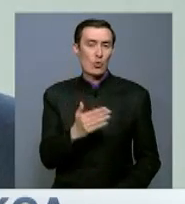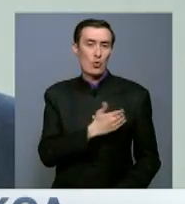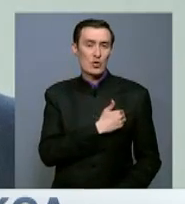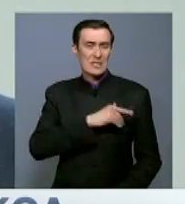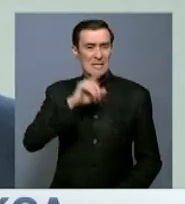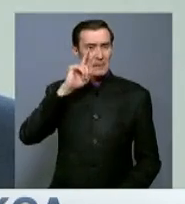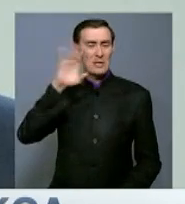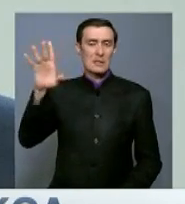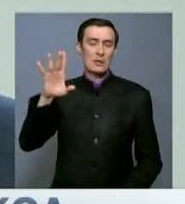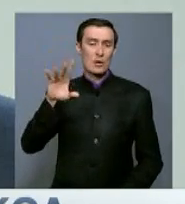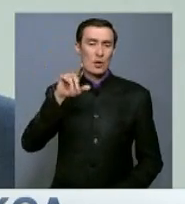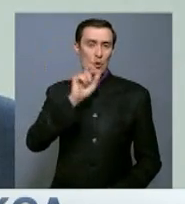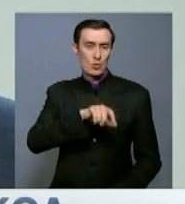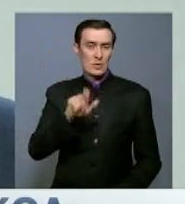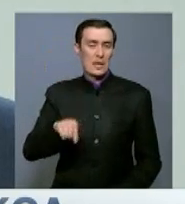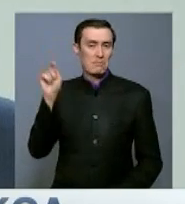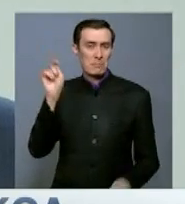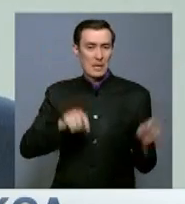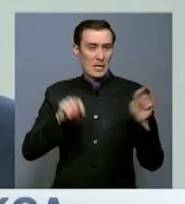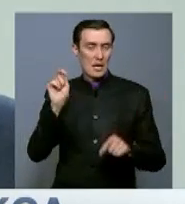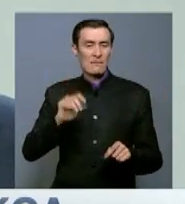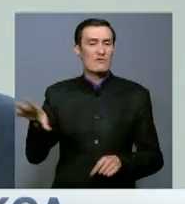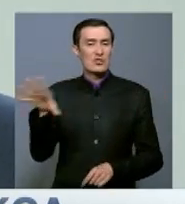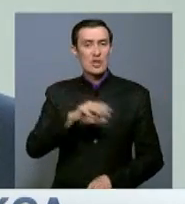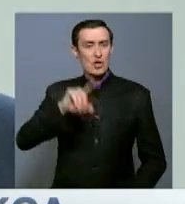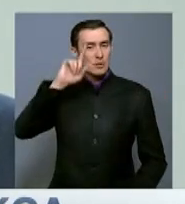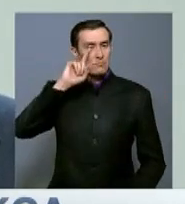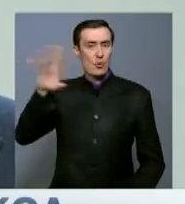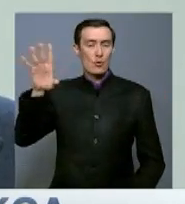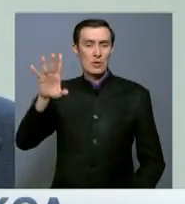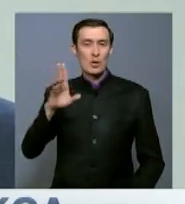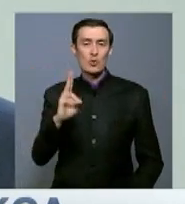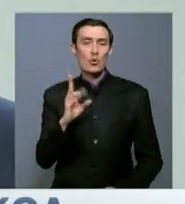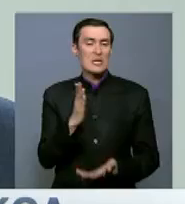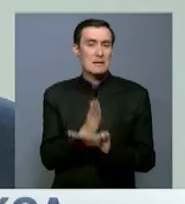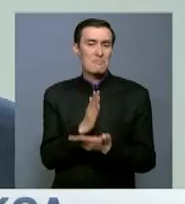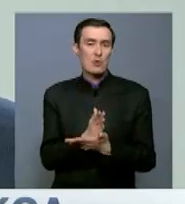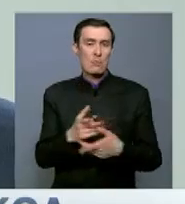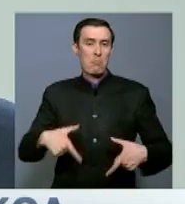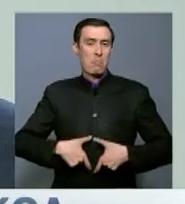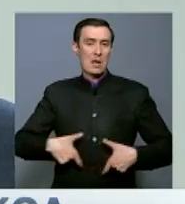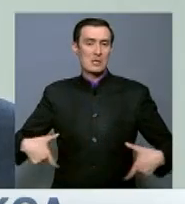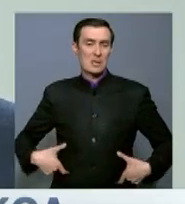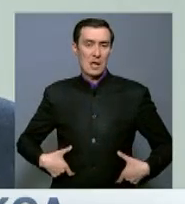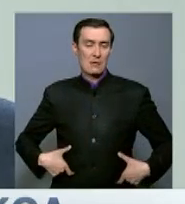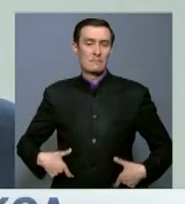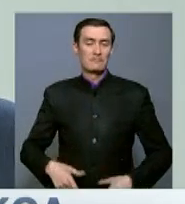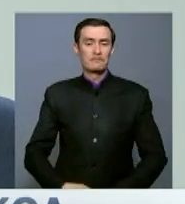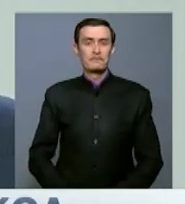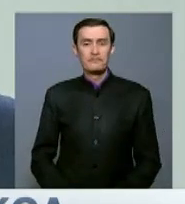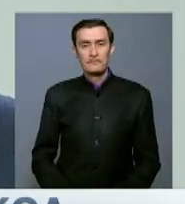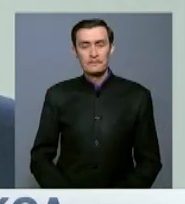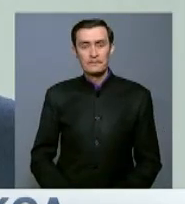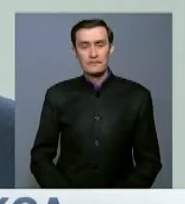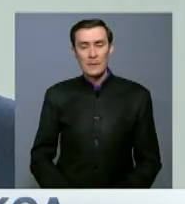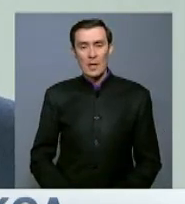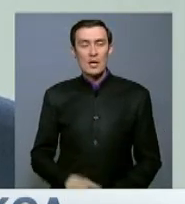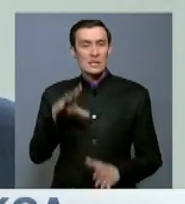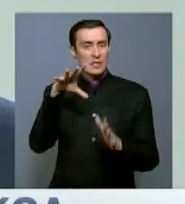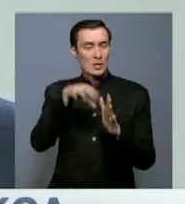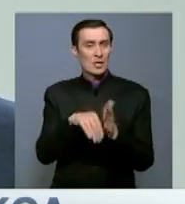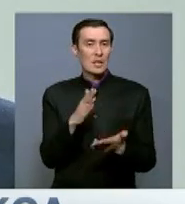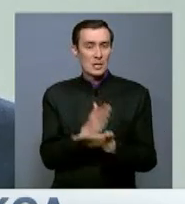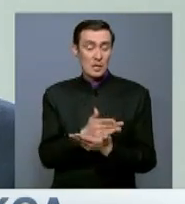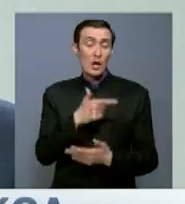звезд, и все чемпионы, которые имели и имеют пояса WBC. Среди них,